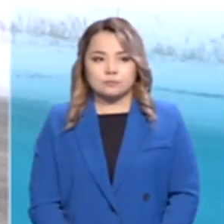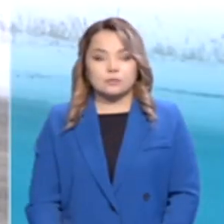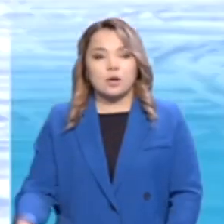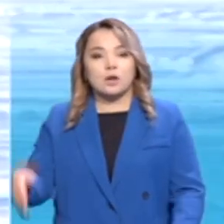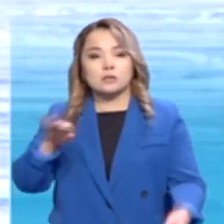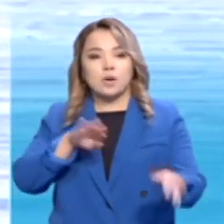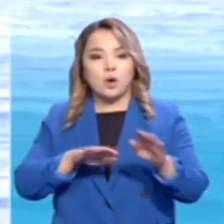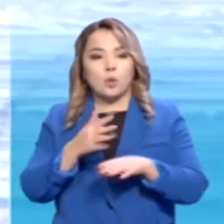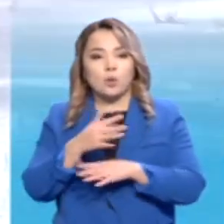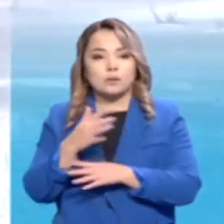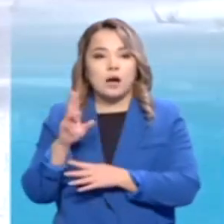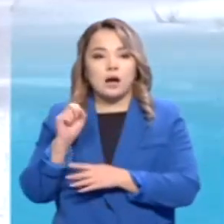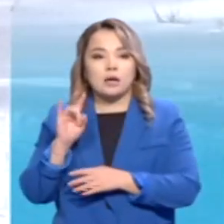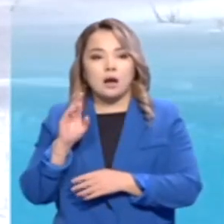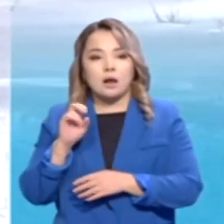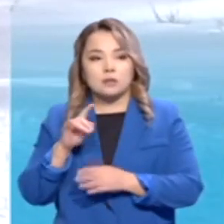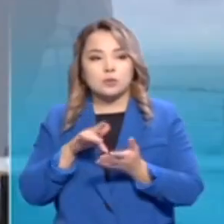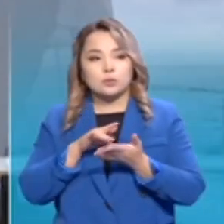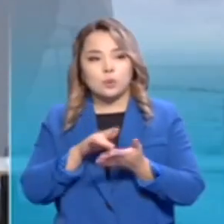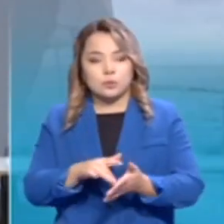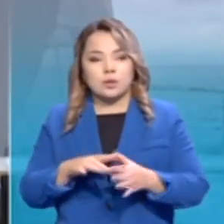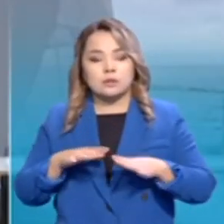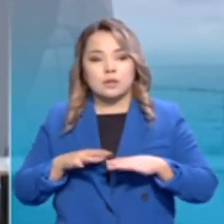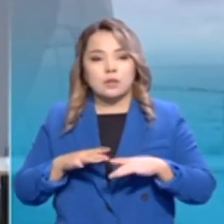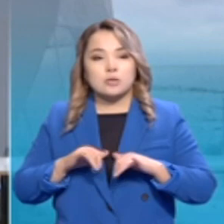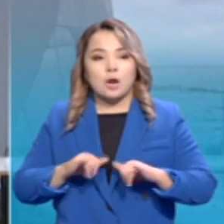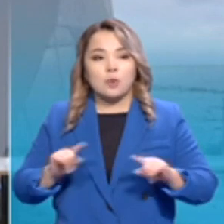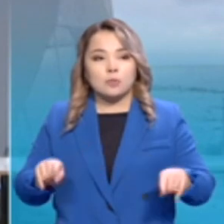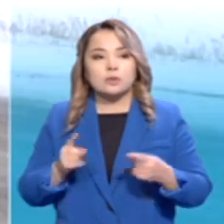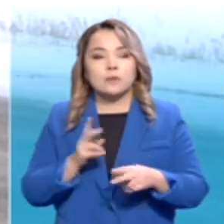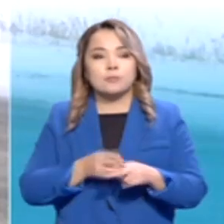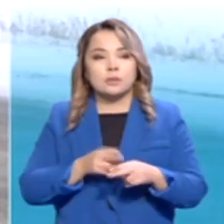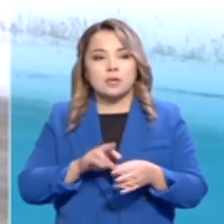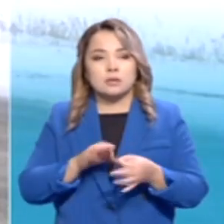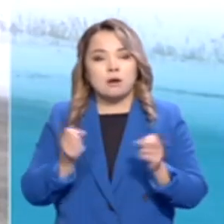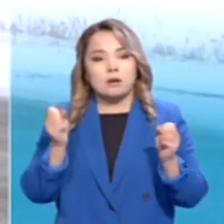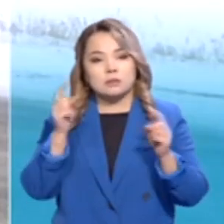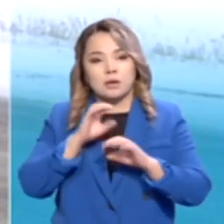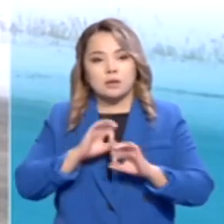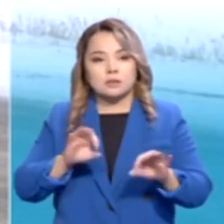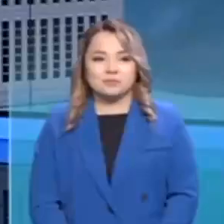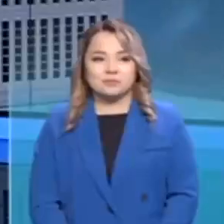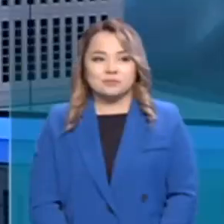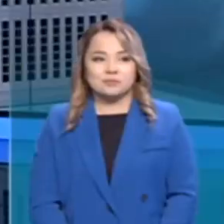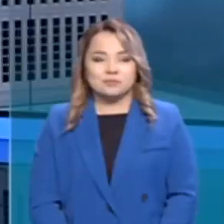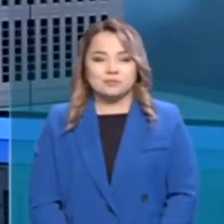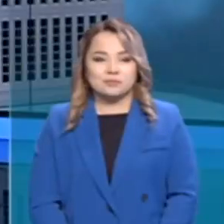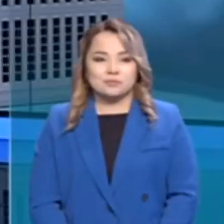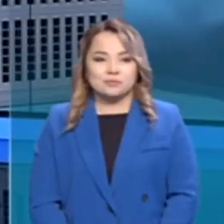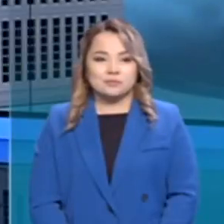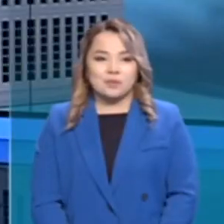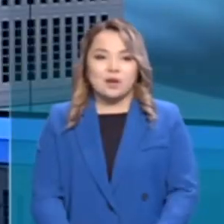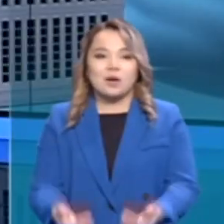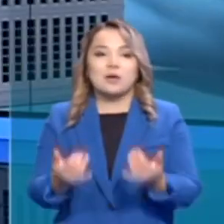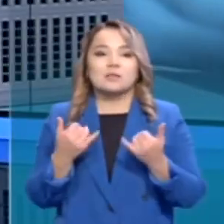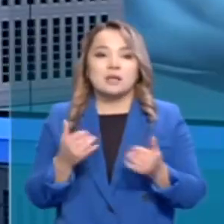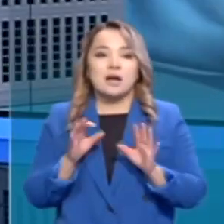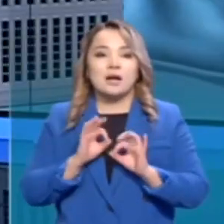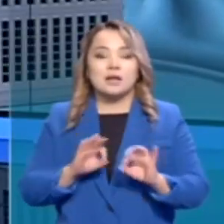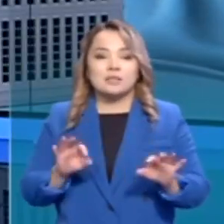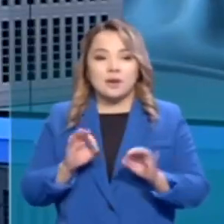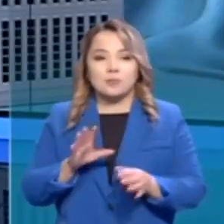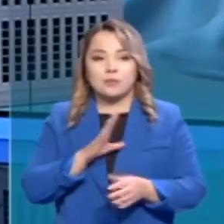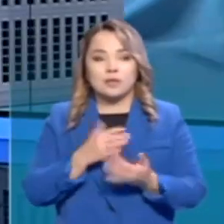Таулы, орманды, қарқаралы өңірінде туризмді дамыту үшін негедергі мән-жайды анықтап көрдік. Сәлден соң білесіз. Сонымен жаңағына